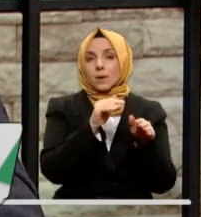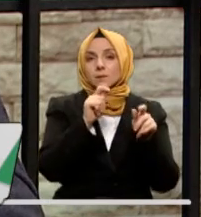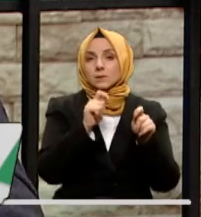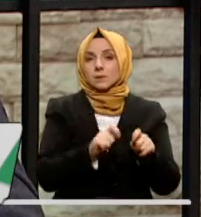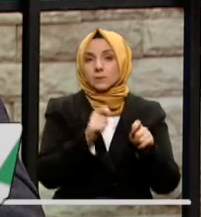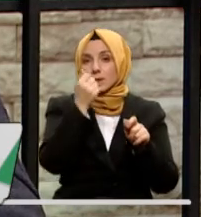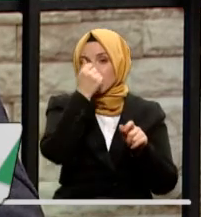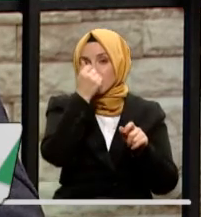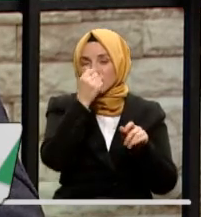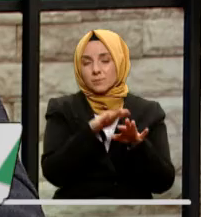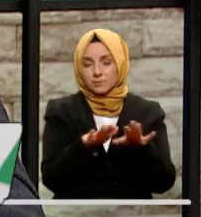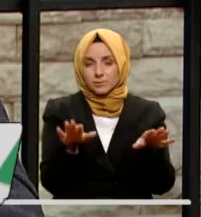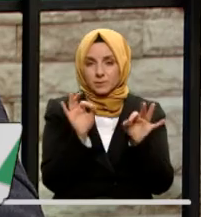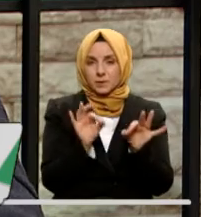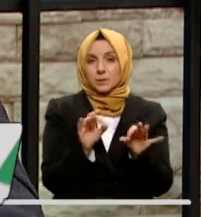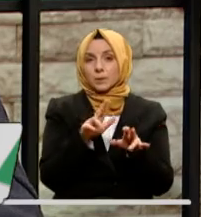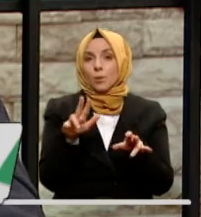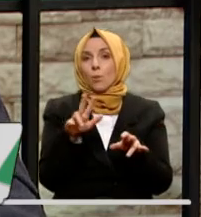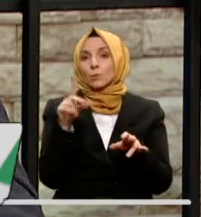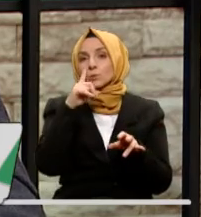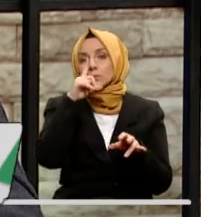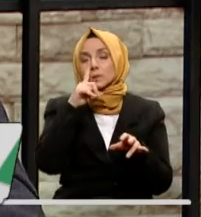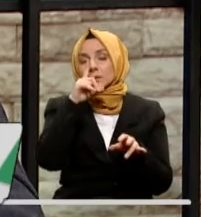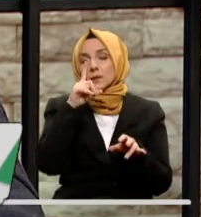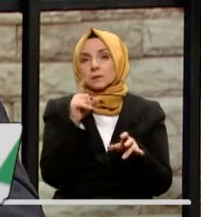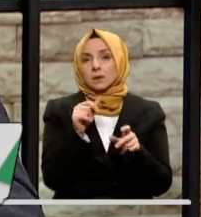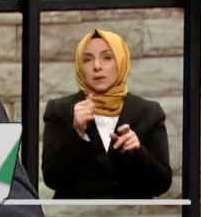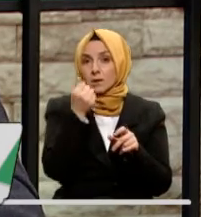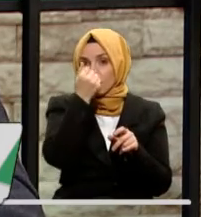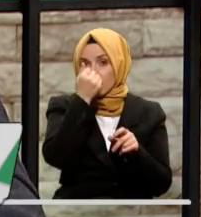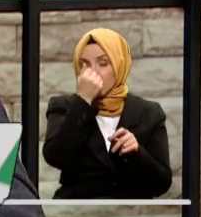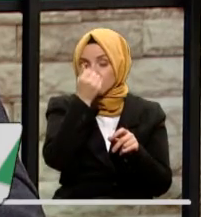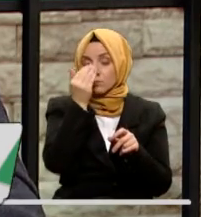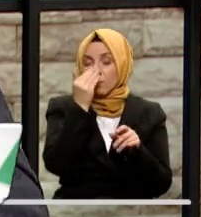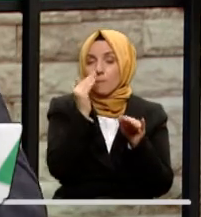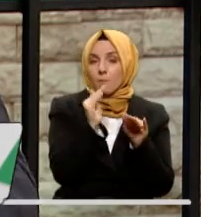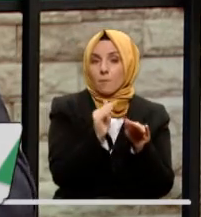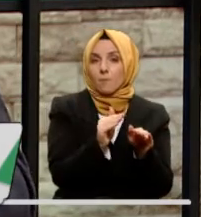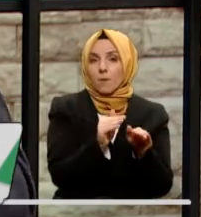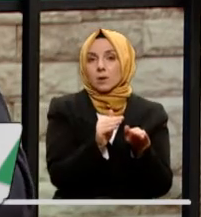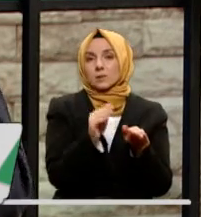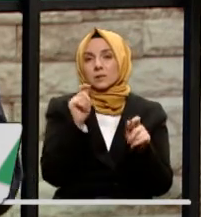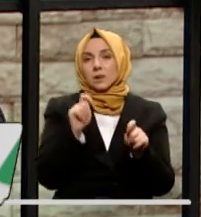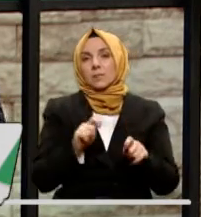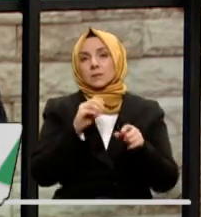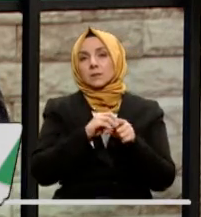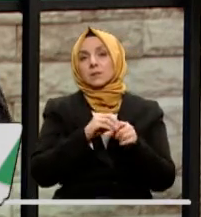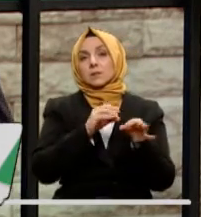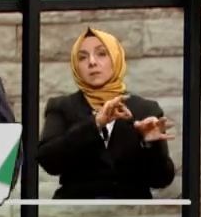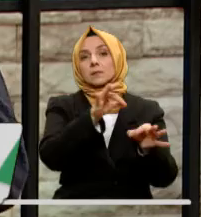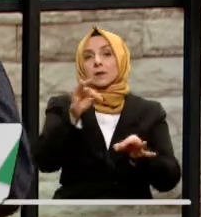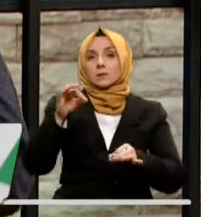düştü ol ve tuz nisanda zaten ulusal kan bağı şarjına çıkmış çıkmıştık ancak Geldiğimiz